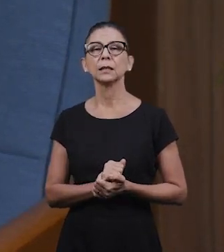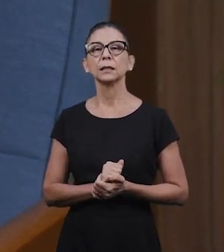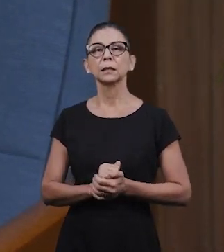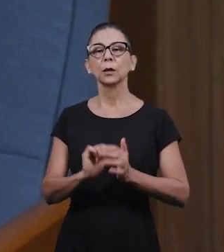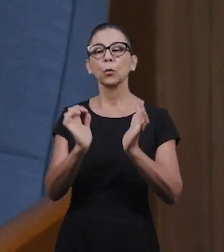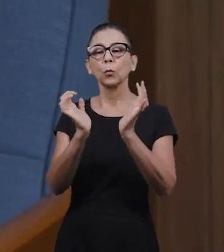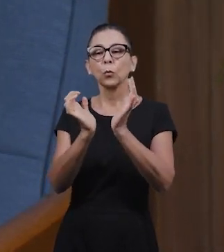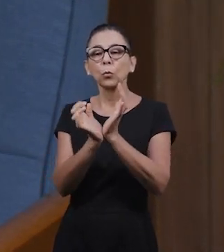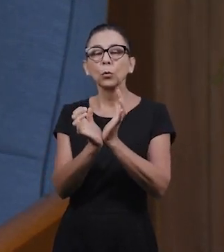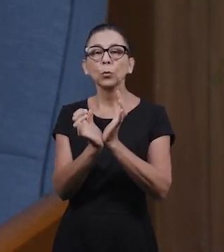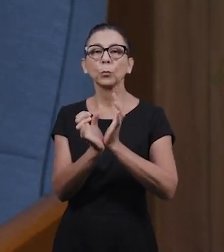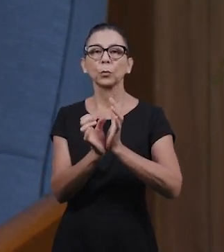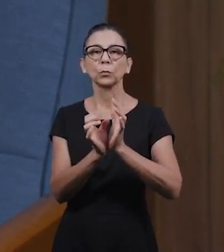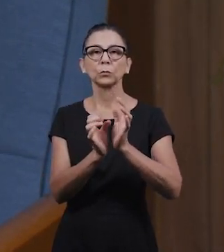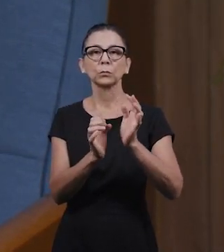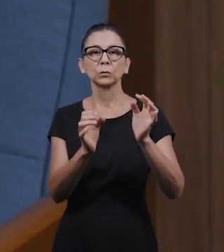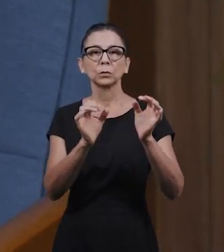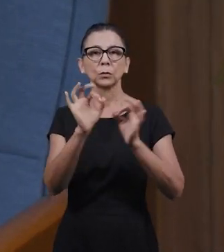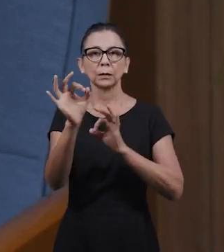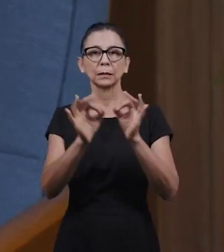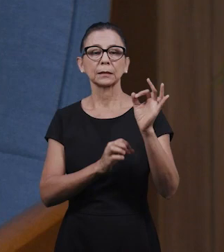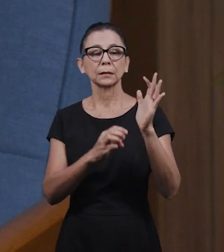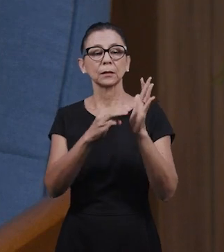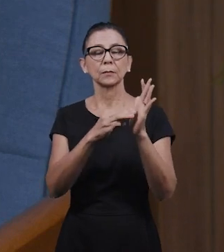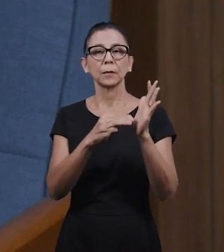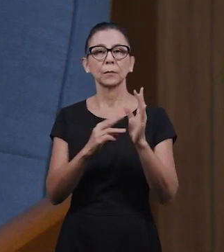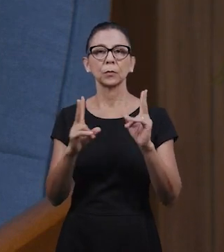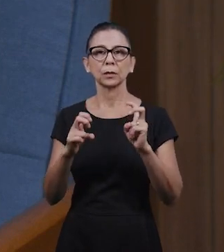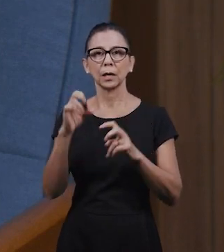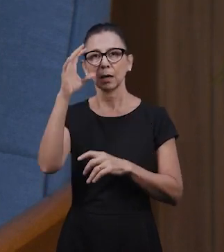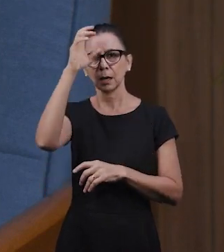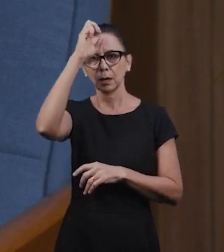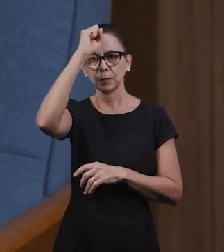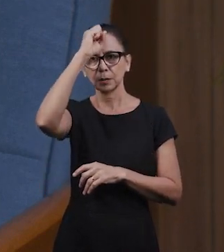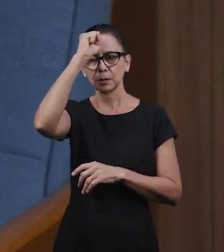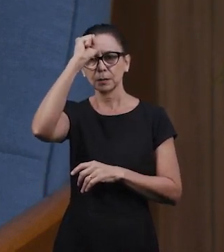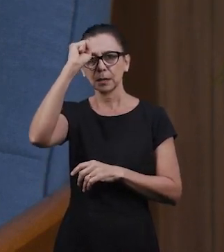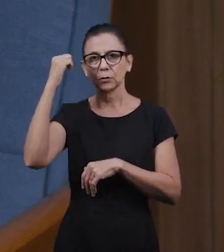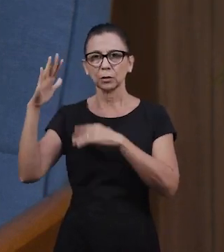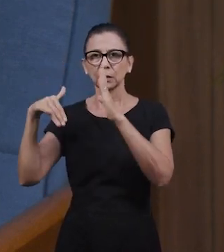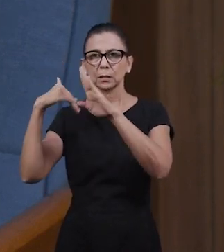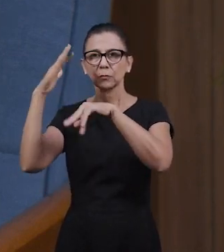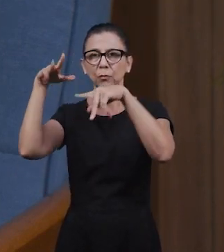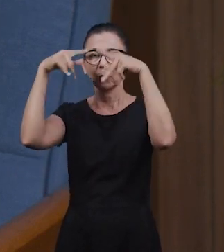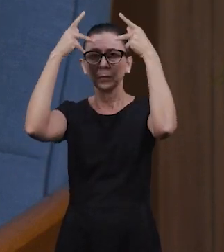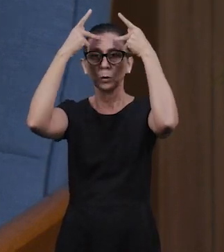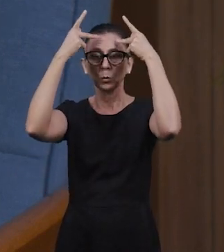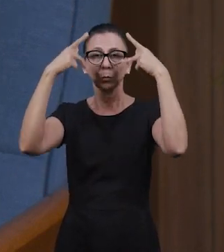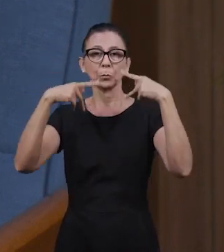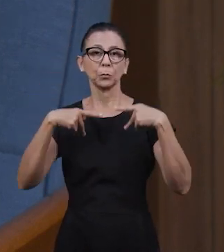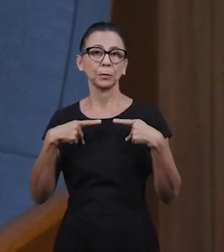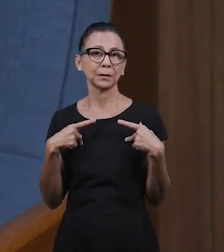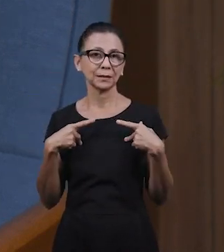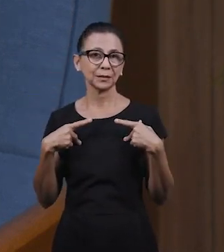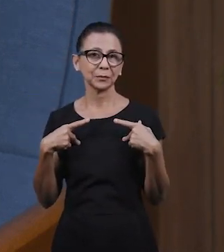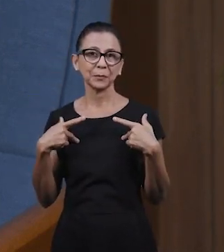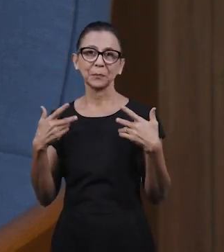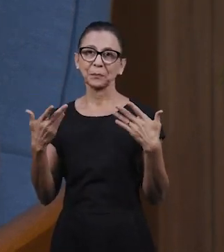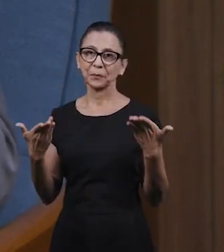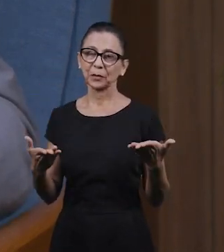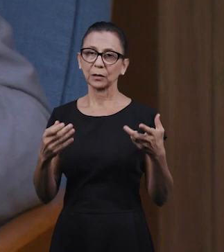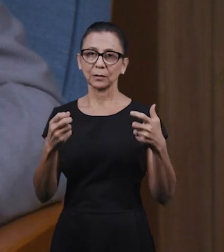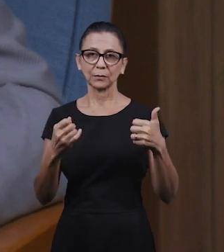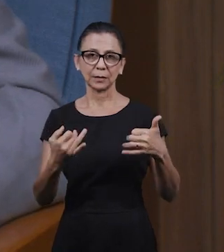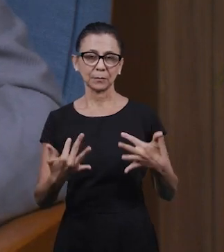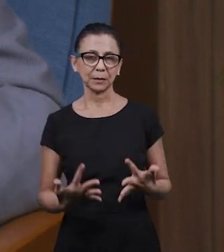qui aborde dans le groupe Organisation Méthode la thématique apprentissage développement humain. Et le professeur Fernando Beccari nous parlera sur le